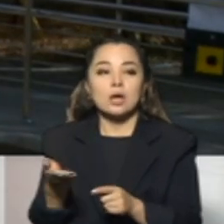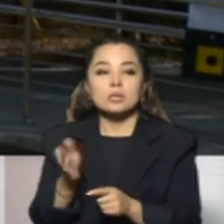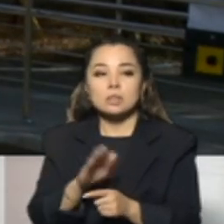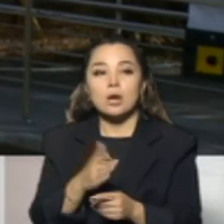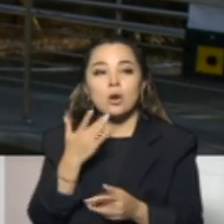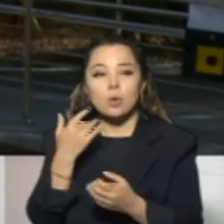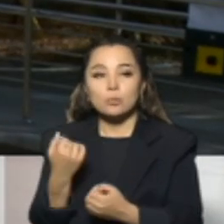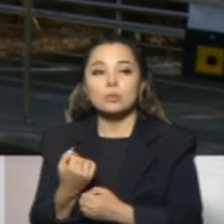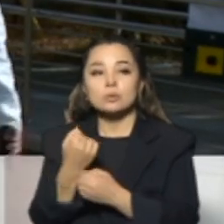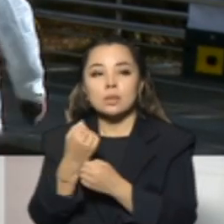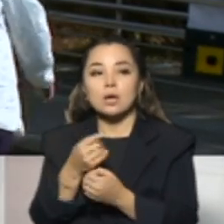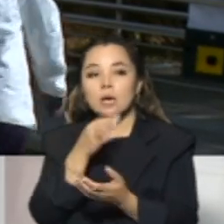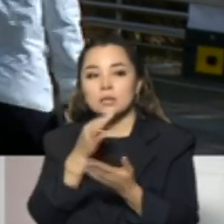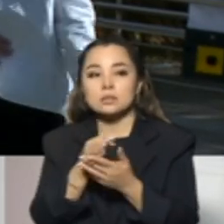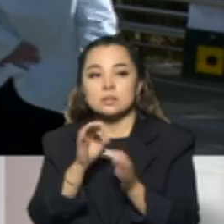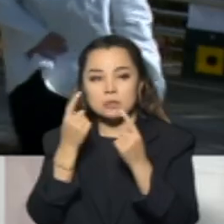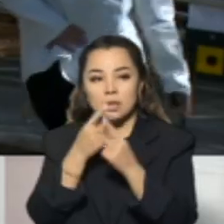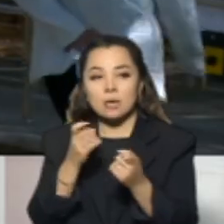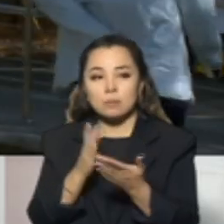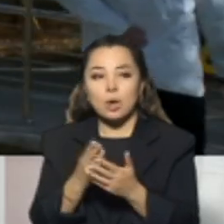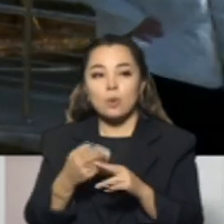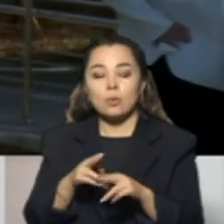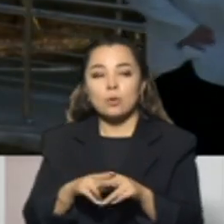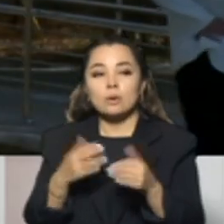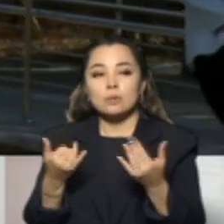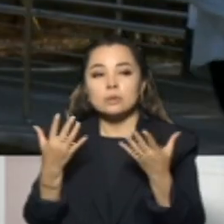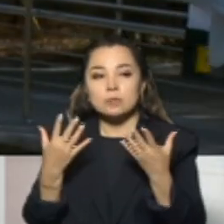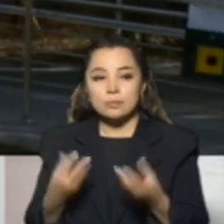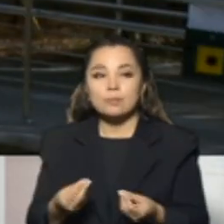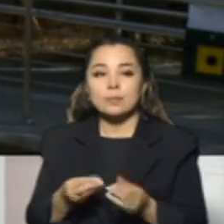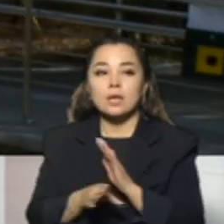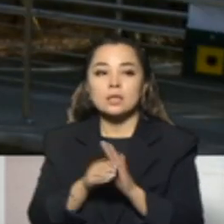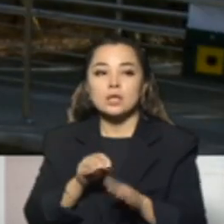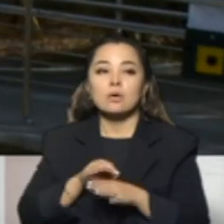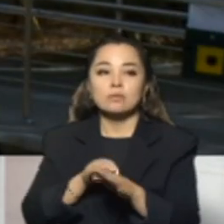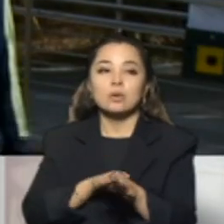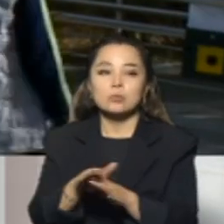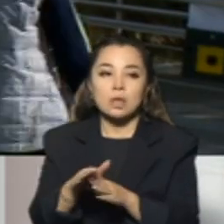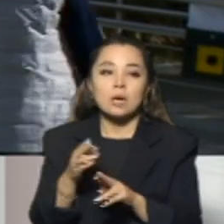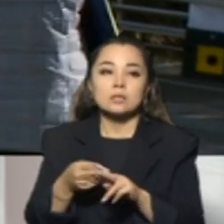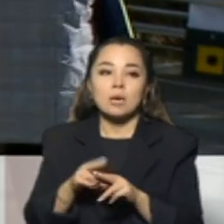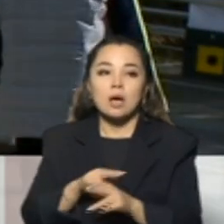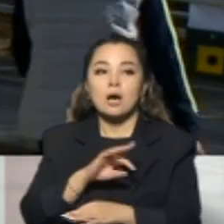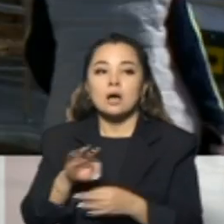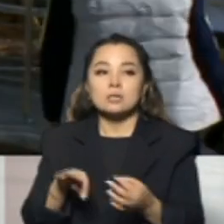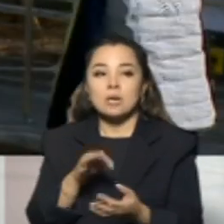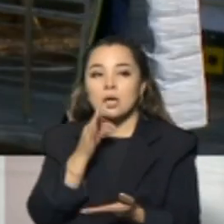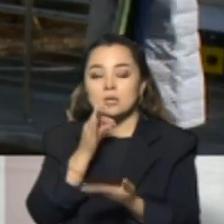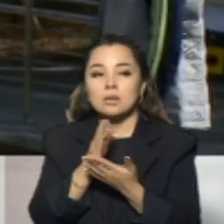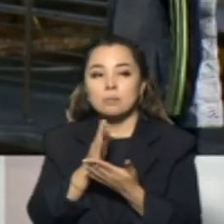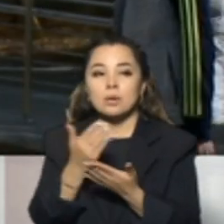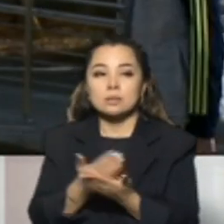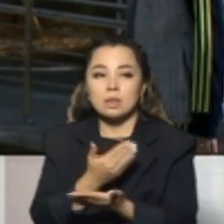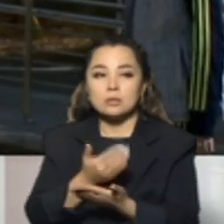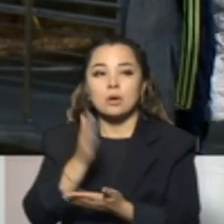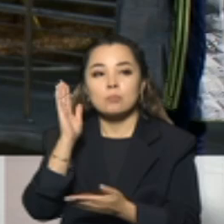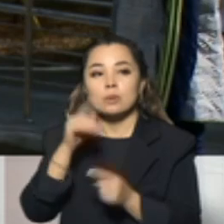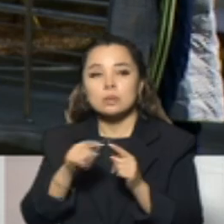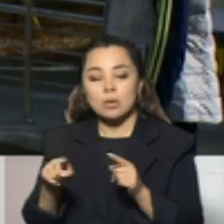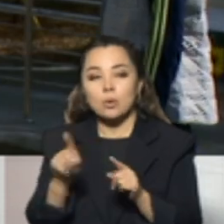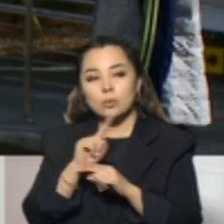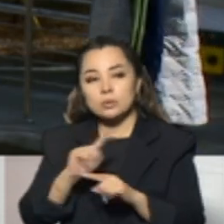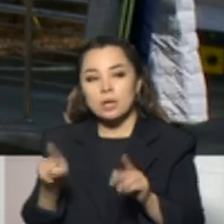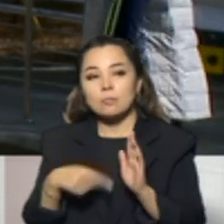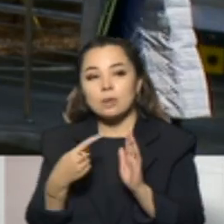жағдай қолдаушыларын да шақырған болатын. Сондықтан бүгінгі референдумның бұл артықшылығы деп айтсақ болады, алдағы